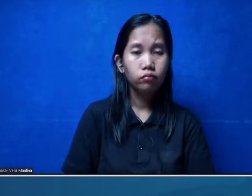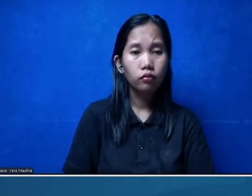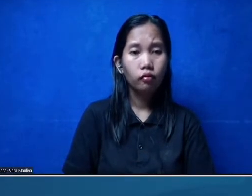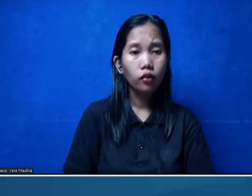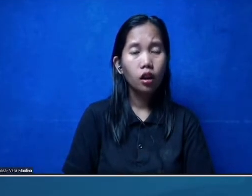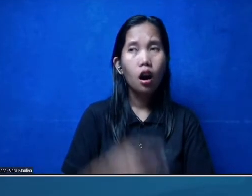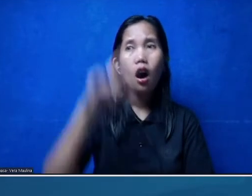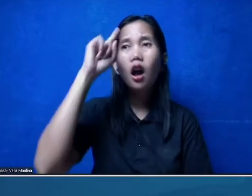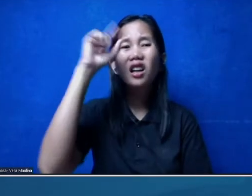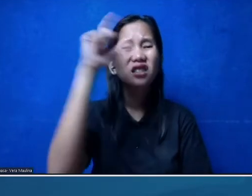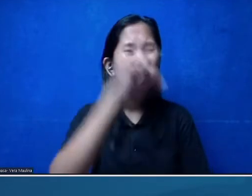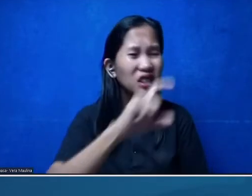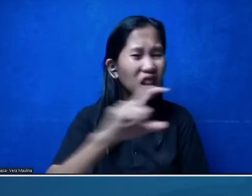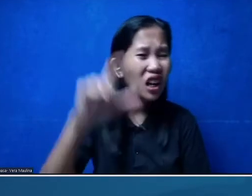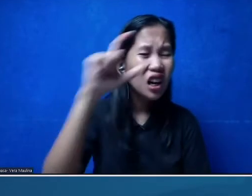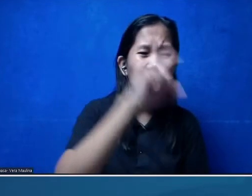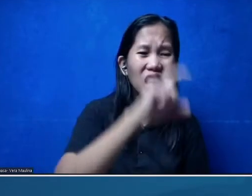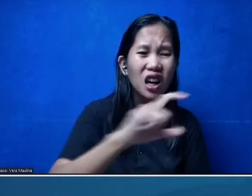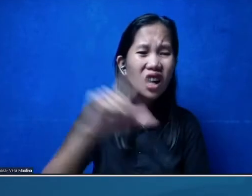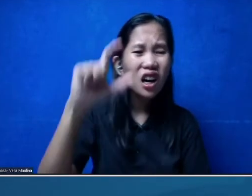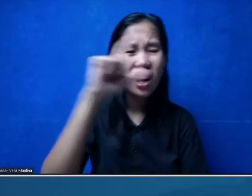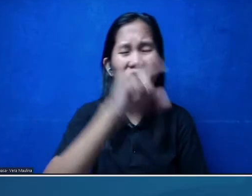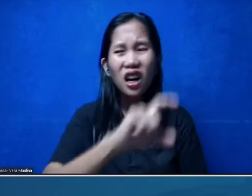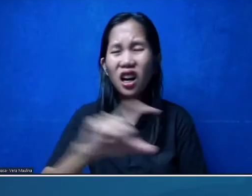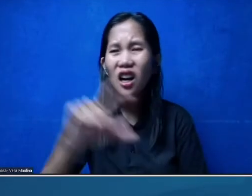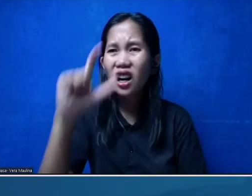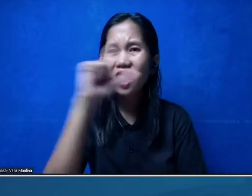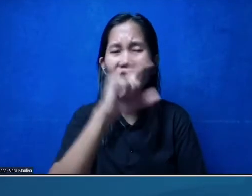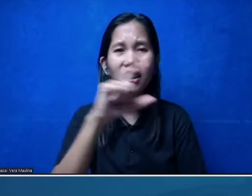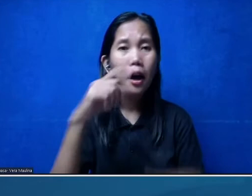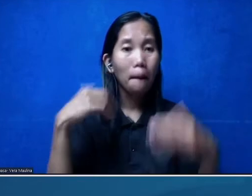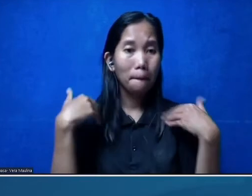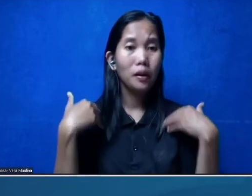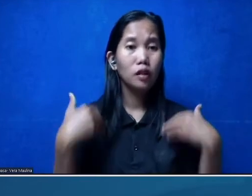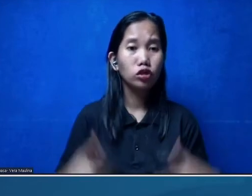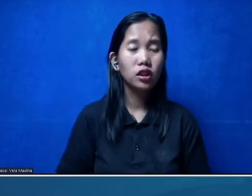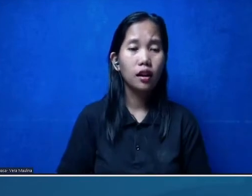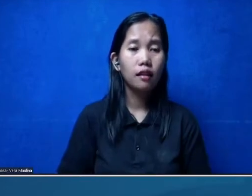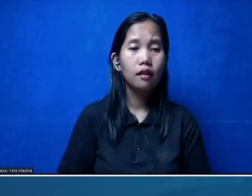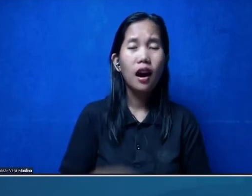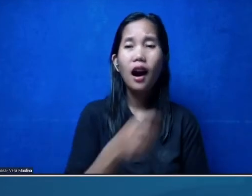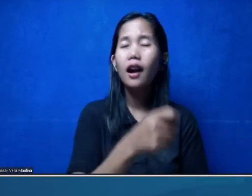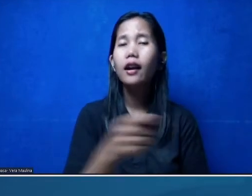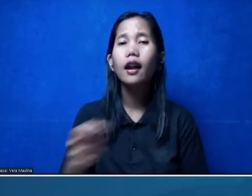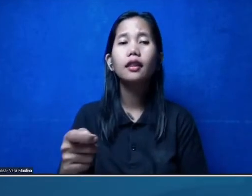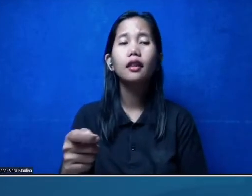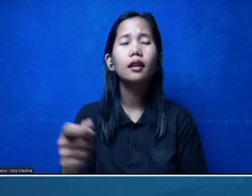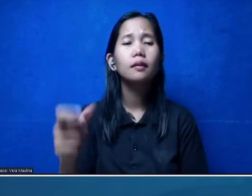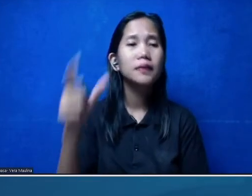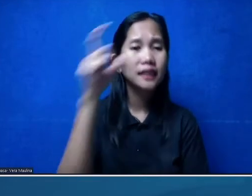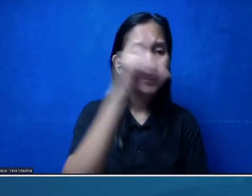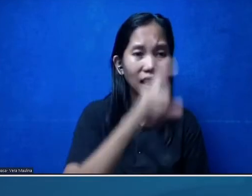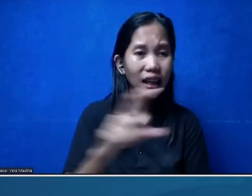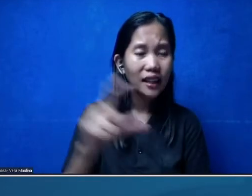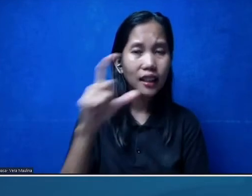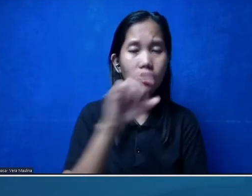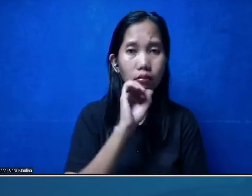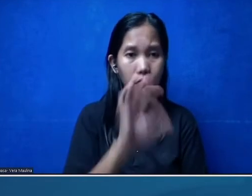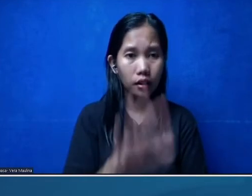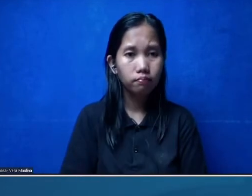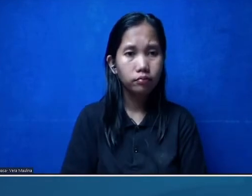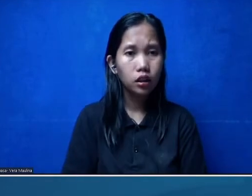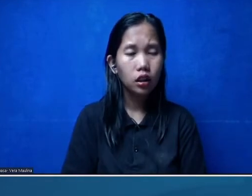berusaha Allah mencari dikatakan di dalam kejadian 3 ayat yang ke-9 tetapi Tuhan Allah memanggil manusia